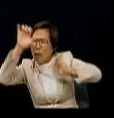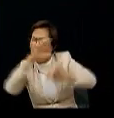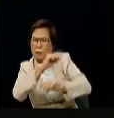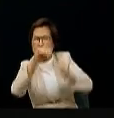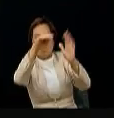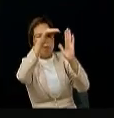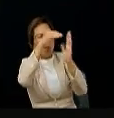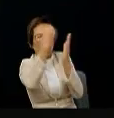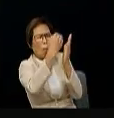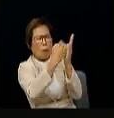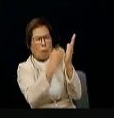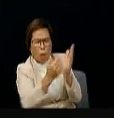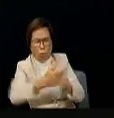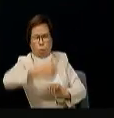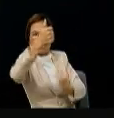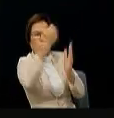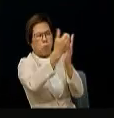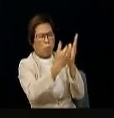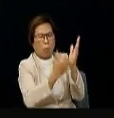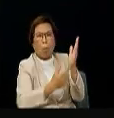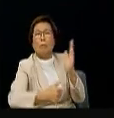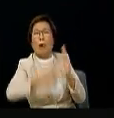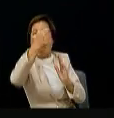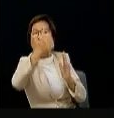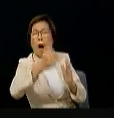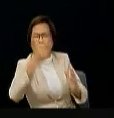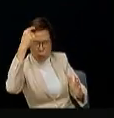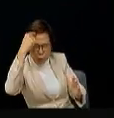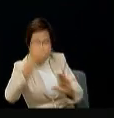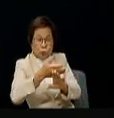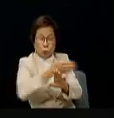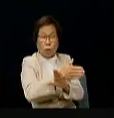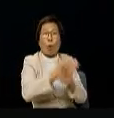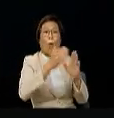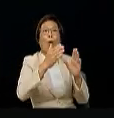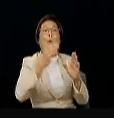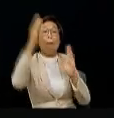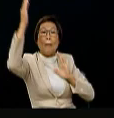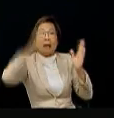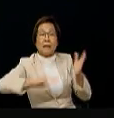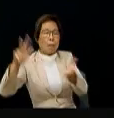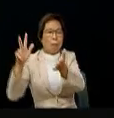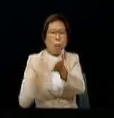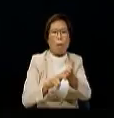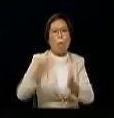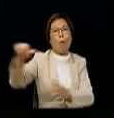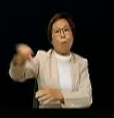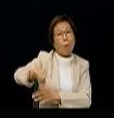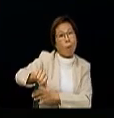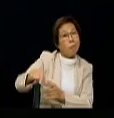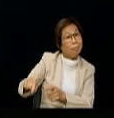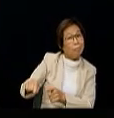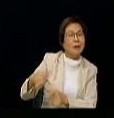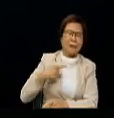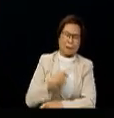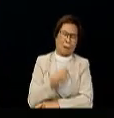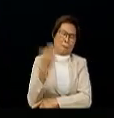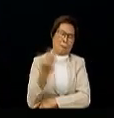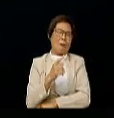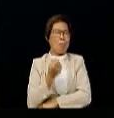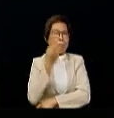kriteria-kriteria utama yang akan diambil sebelum Malaysia mengistirahatkan instan gitu lazim mempunyai